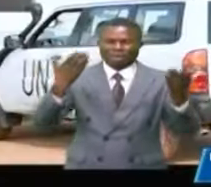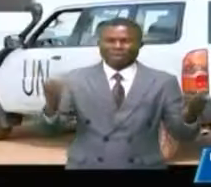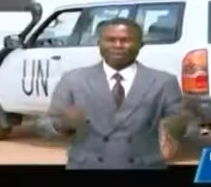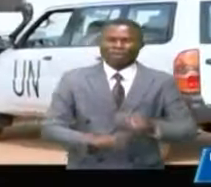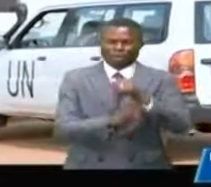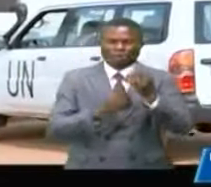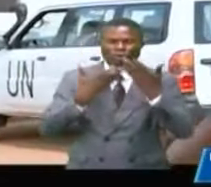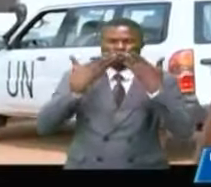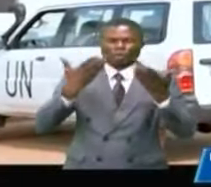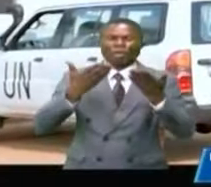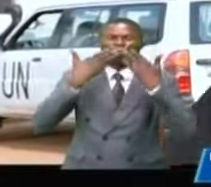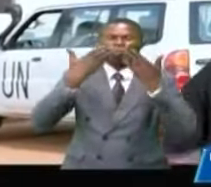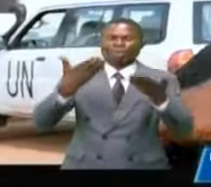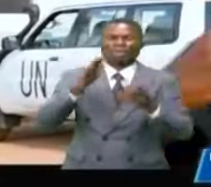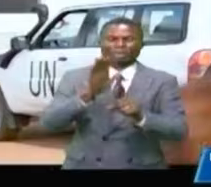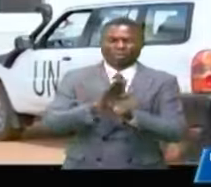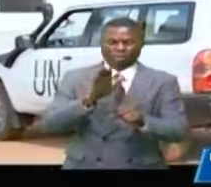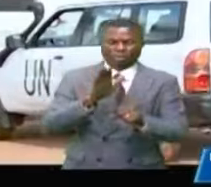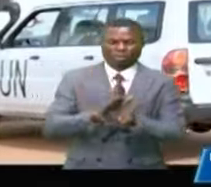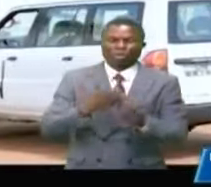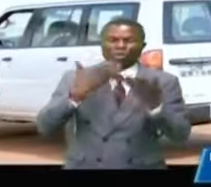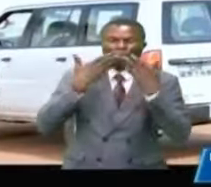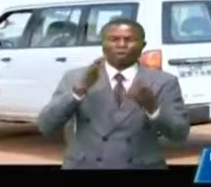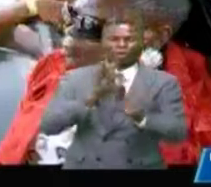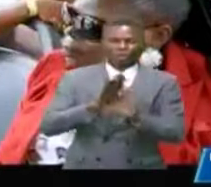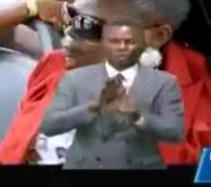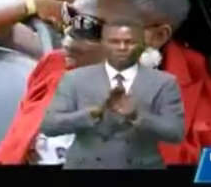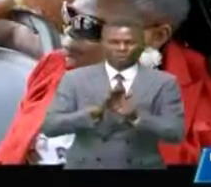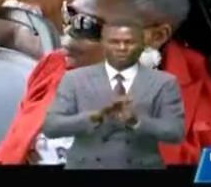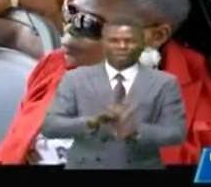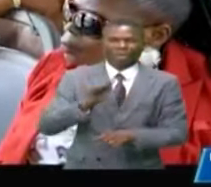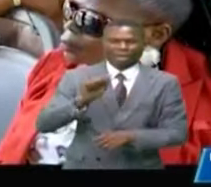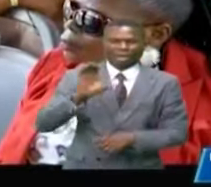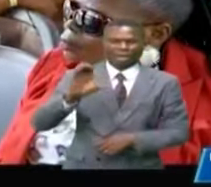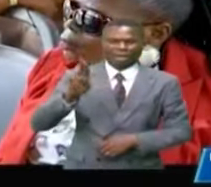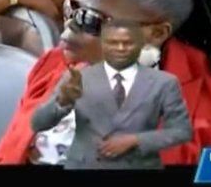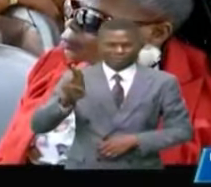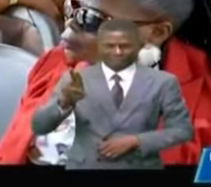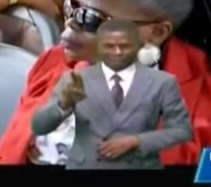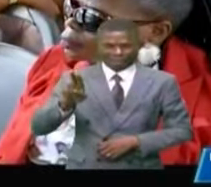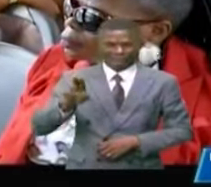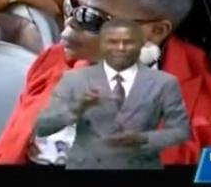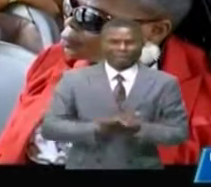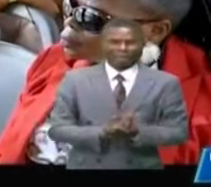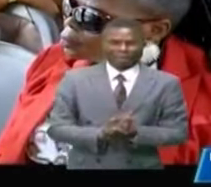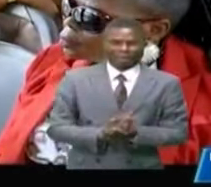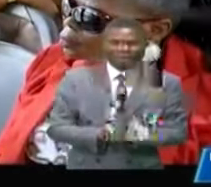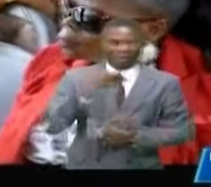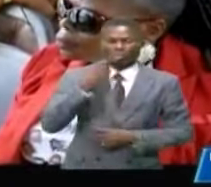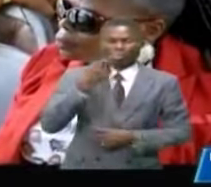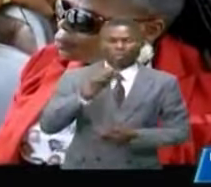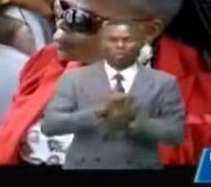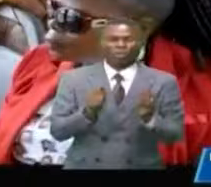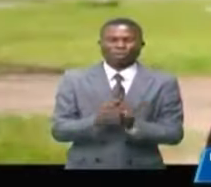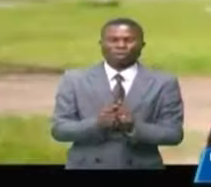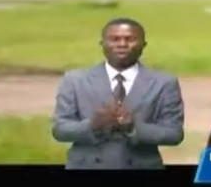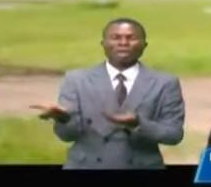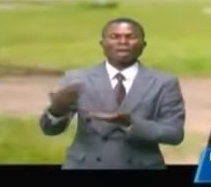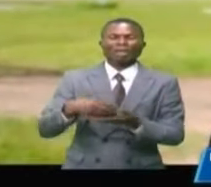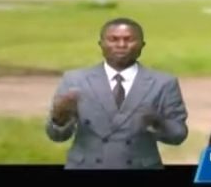et merci, merci infiniment au HCR. Le Congolo Marine Galula parle des raisons qui l'ont poussé à